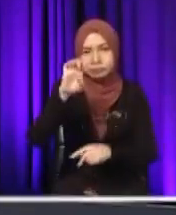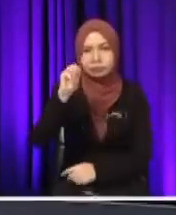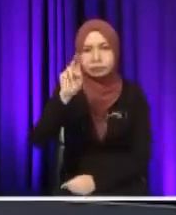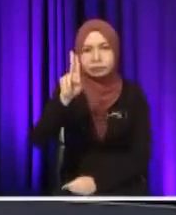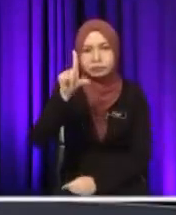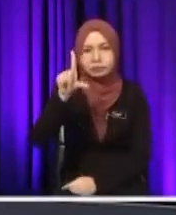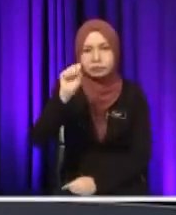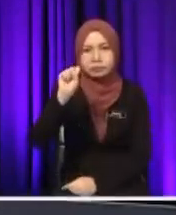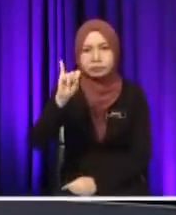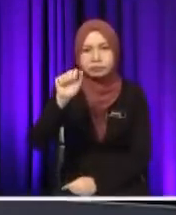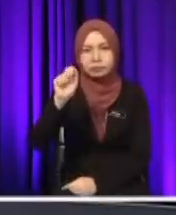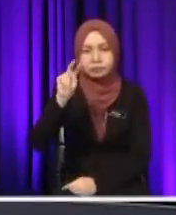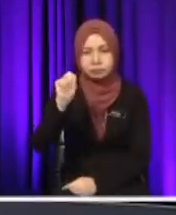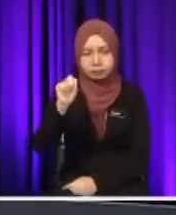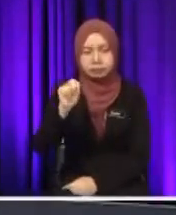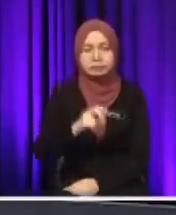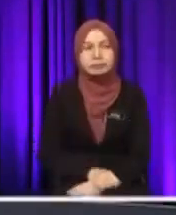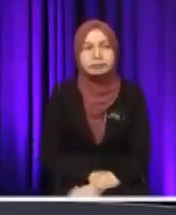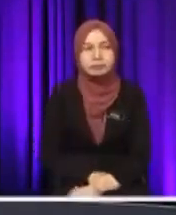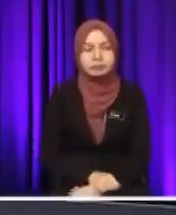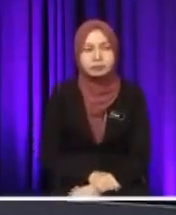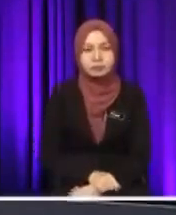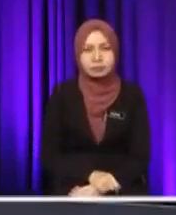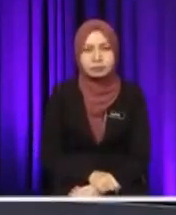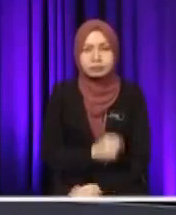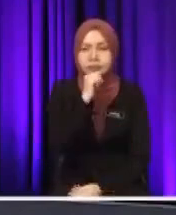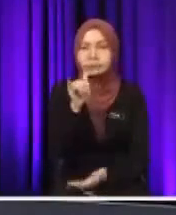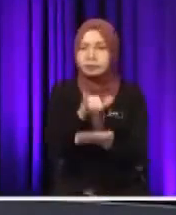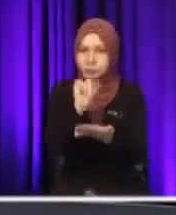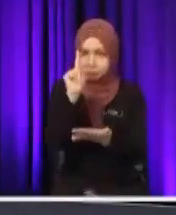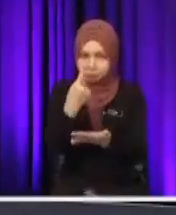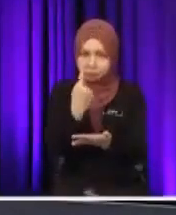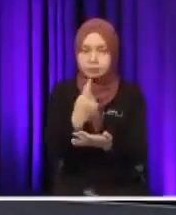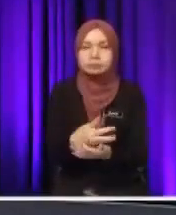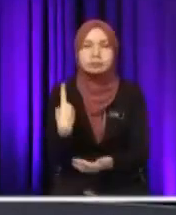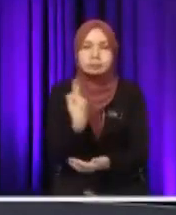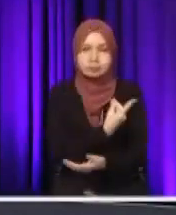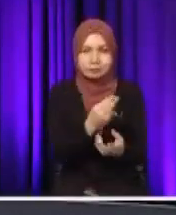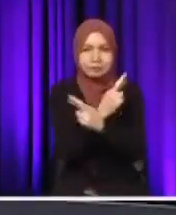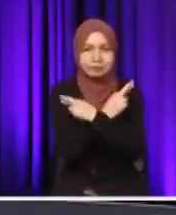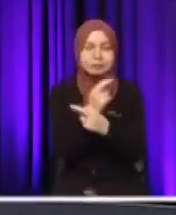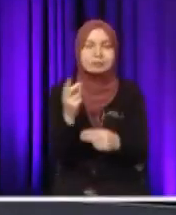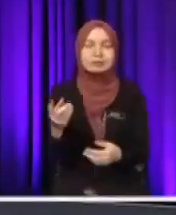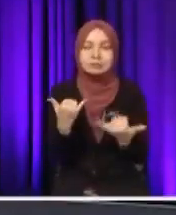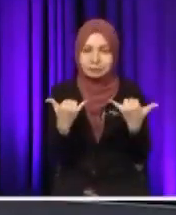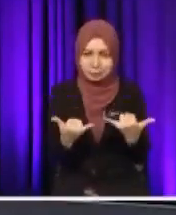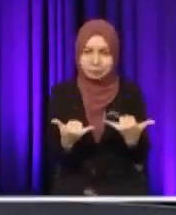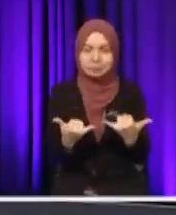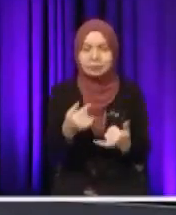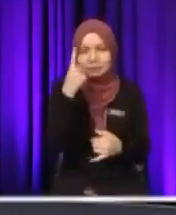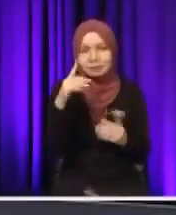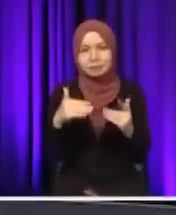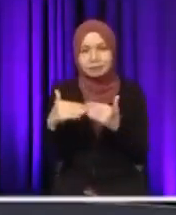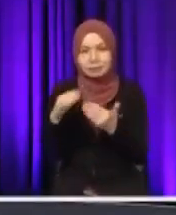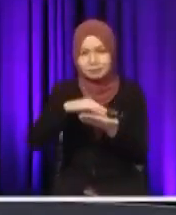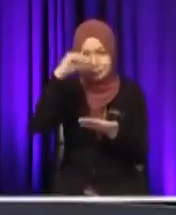minyak sawit. Yes. Baiklah, betul, tapi murid-murid bukan itu saja. Sebelum kita teruskan, cikgu apa kata kita berehat sebentar boleh ya? Boleh. Okey, murid-murid jangan ke